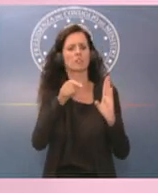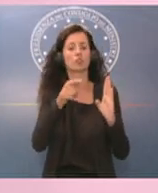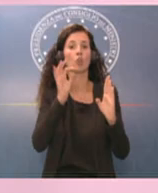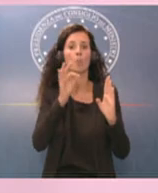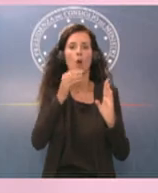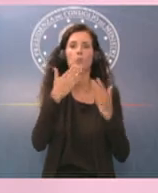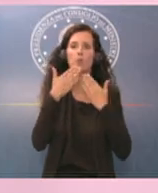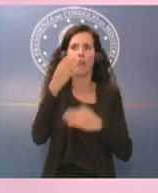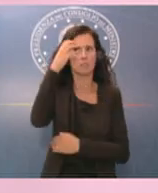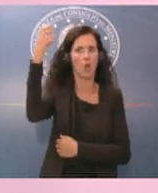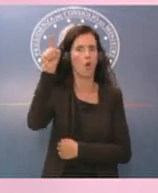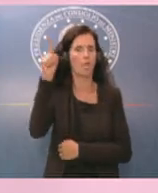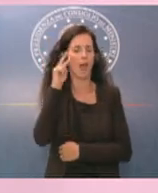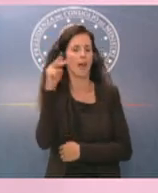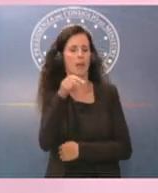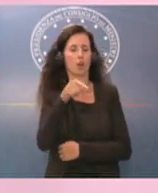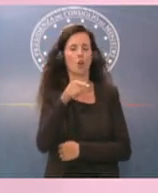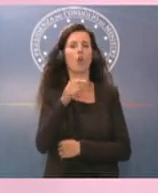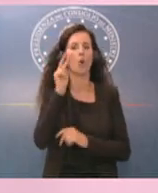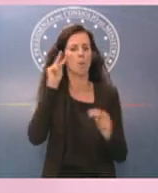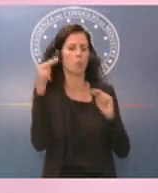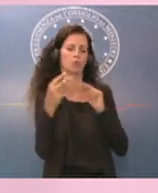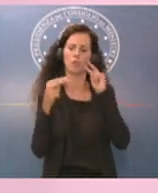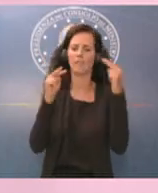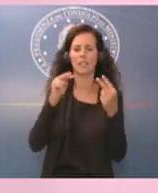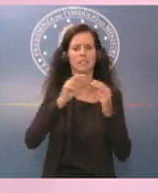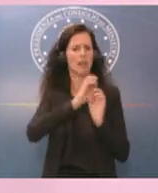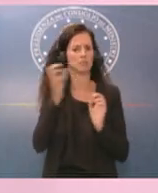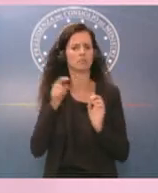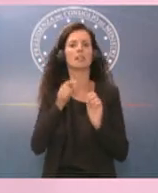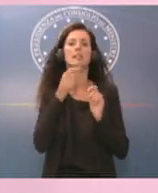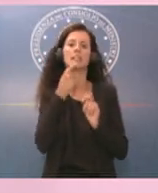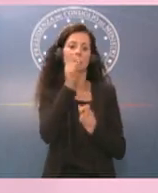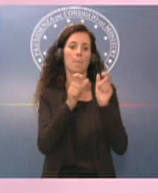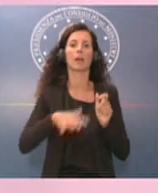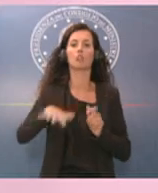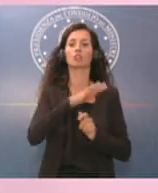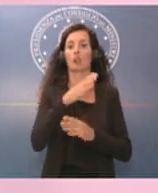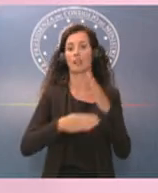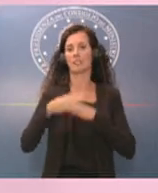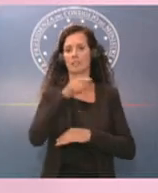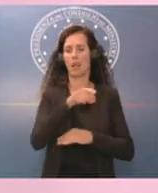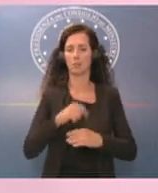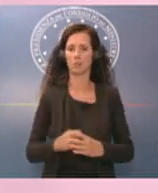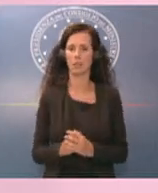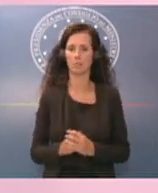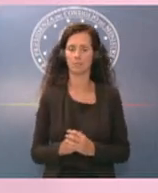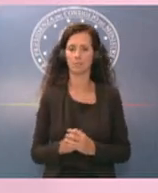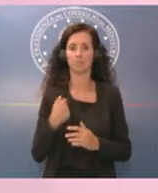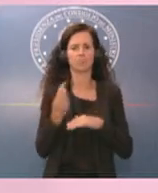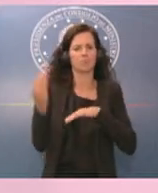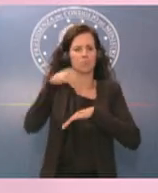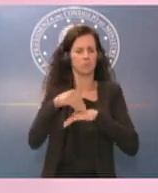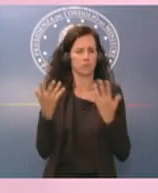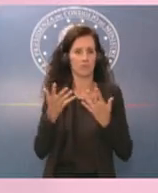governo da tutti i punti di vista alle persone con disabilità. Aggiungo soltanto il fatto che il